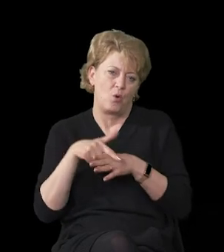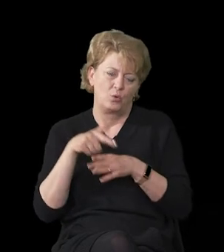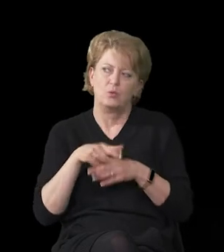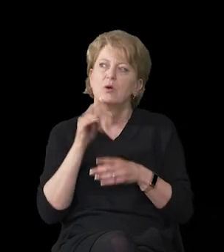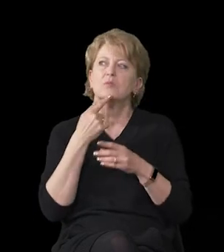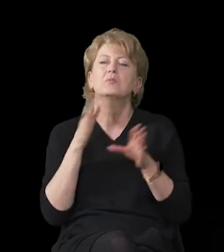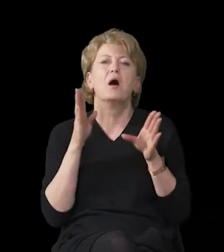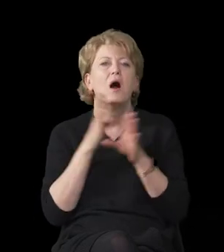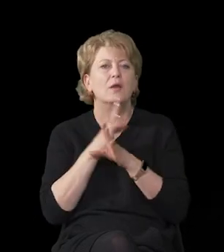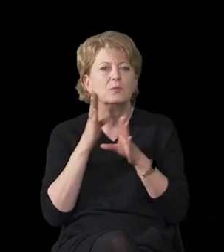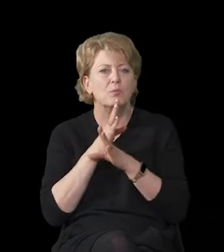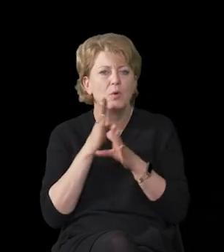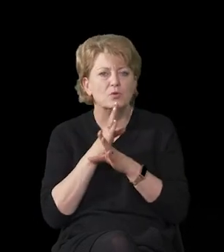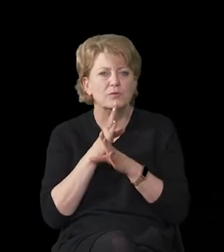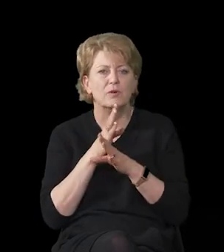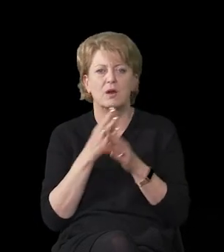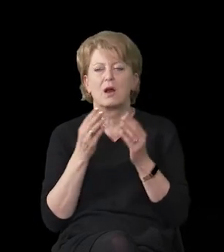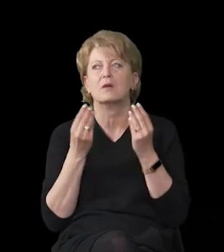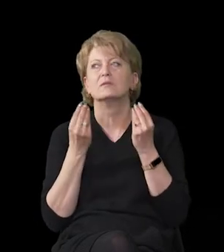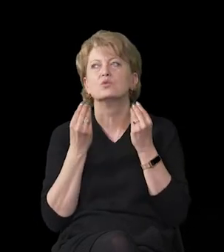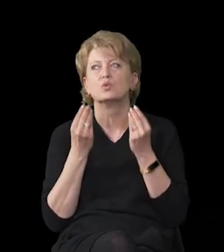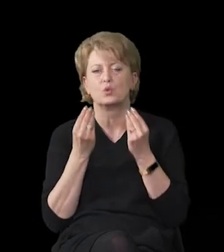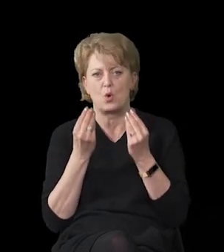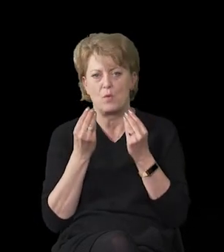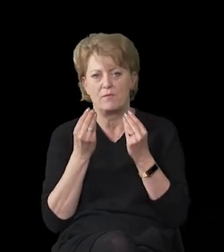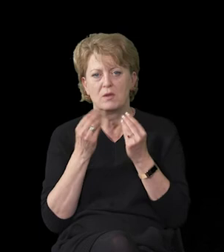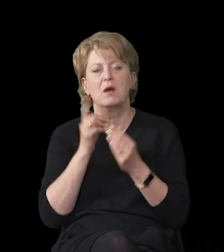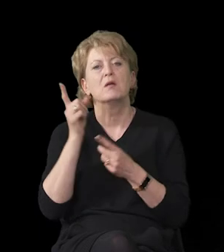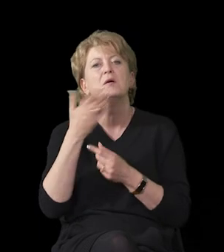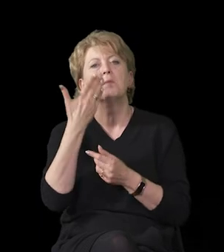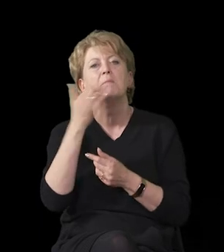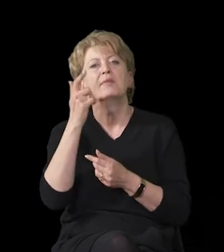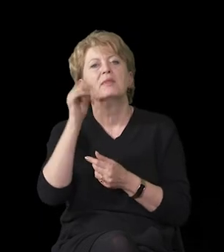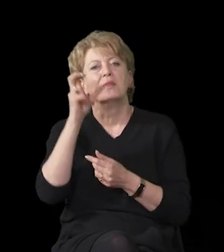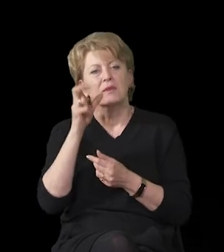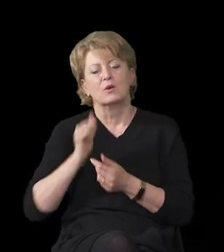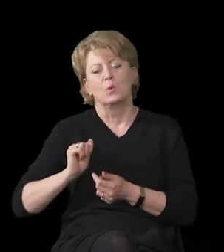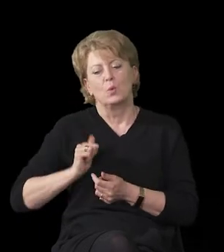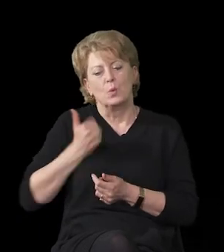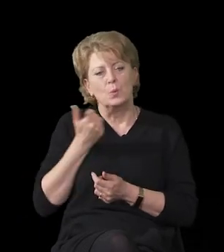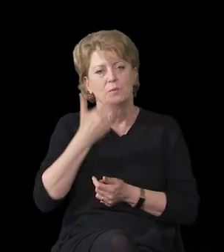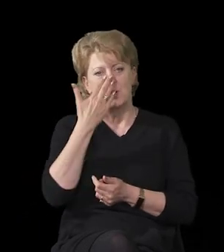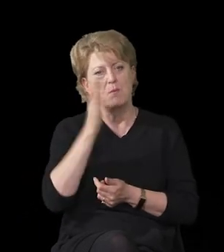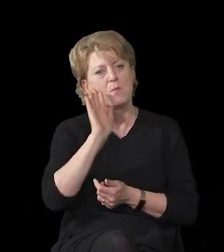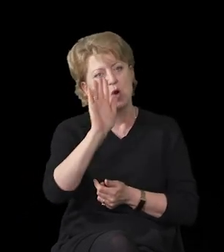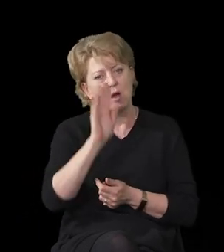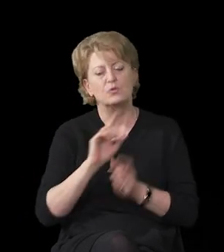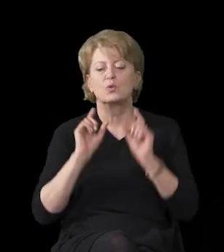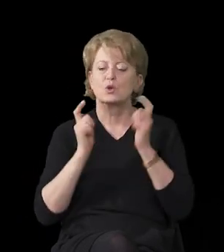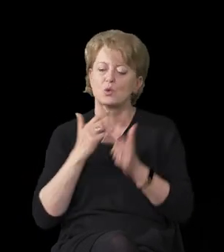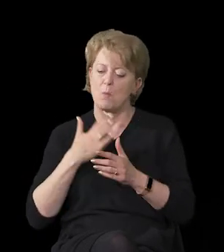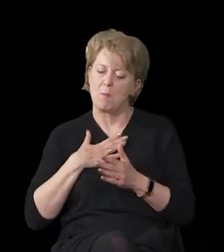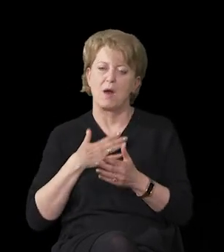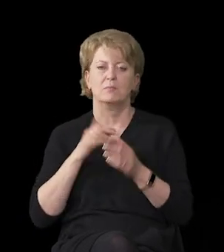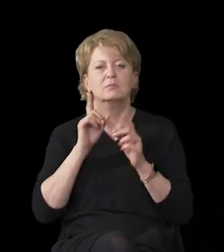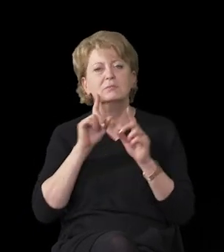naprawdę cudowna. Mnich z dumą prezentuje najróżniejsze skarby, które znajdują się w tym